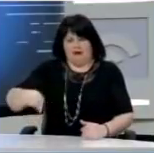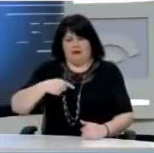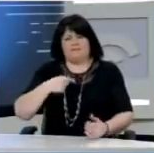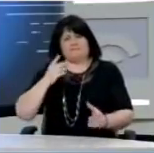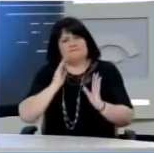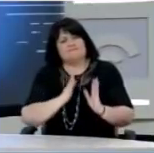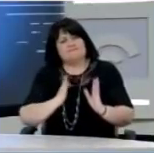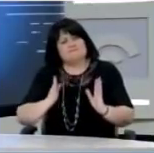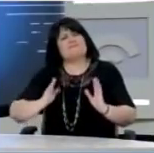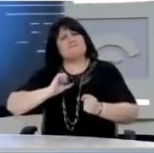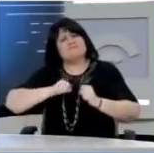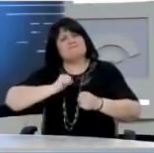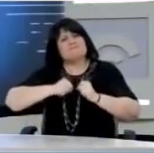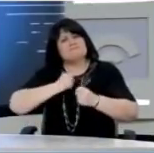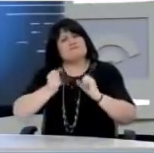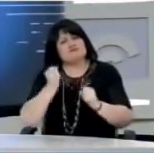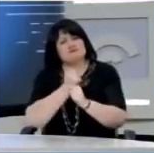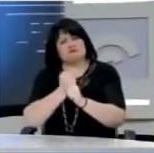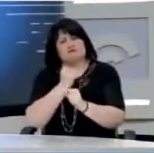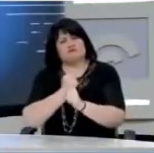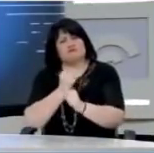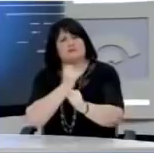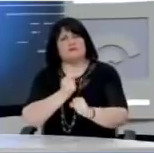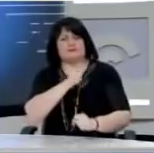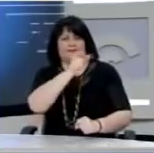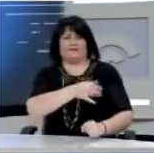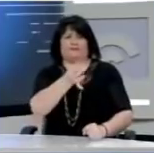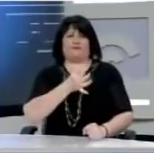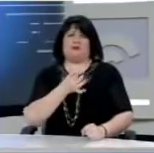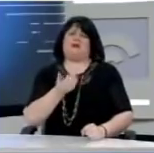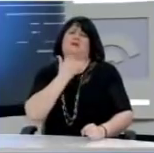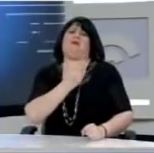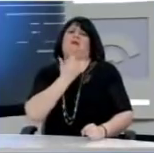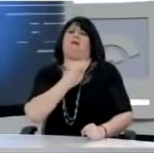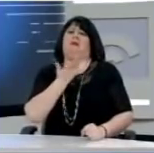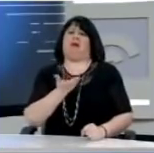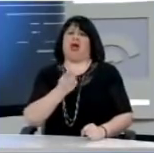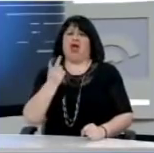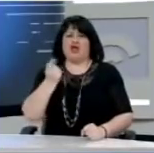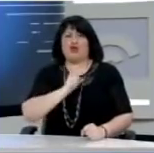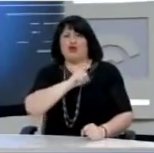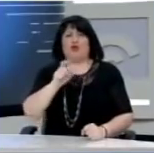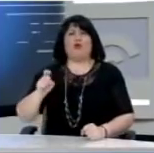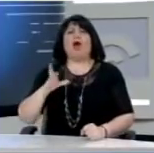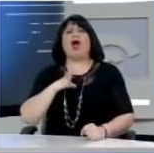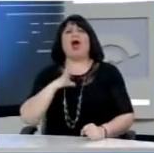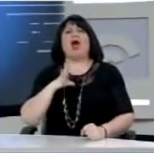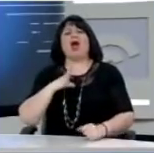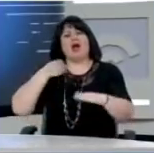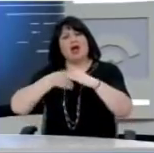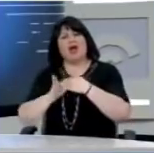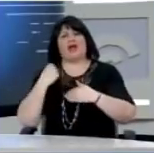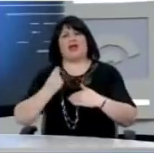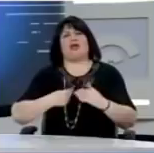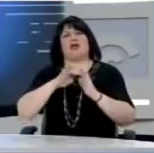δουλειά καταφέραμε πράγμα το οποίο και εσείς τότε λέγατε ήταν ανέφικτο. 2,5 εκατομμύρια συμπολίτες μας να έχουν πρόσβαση στο δημόσιο